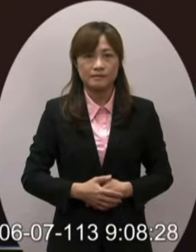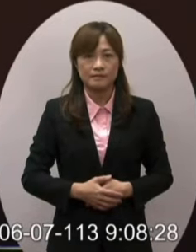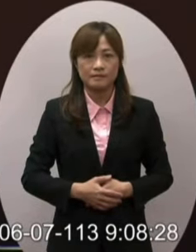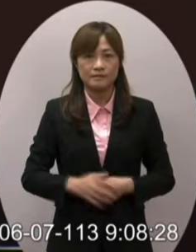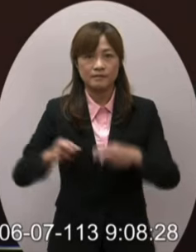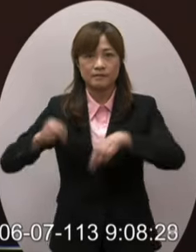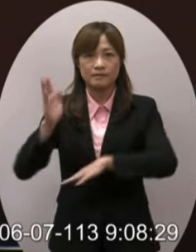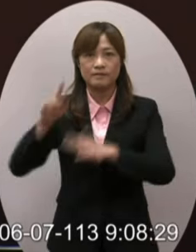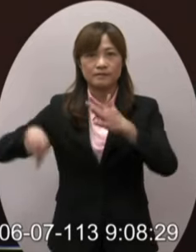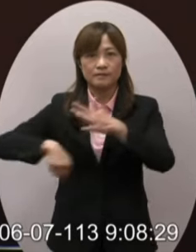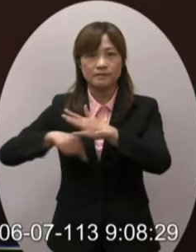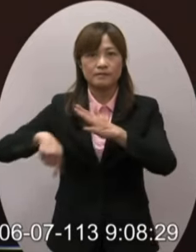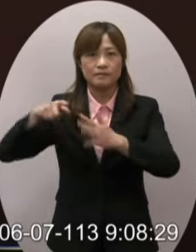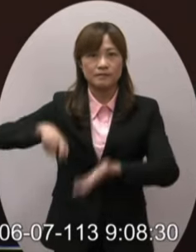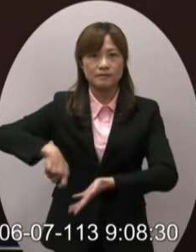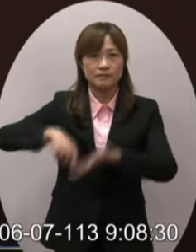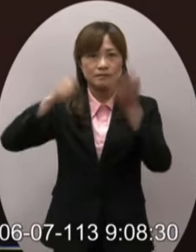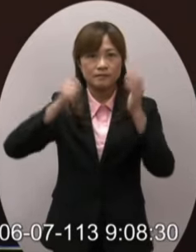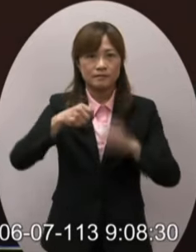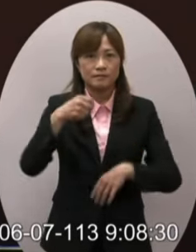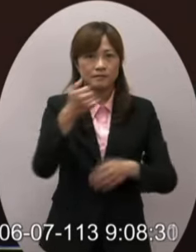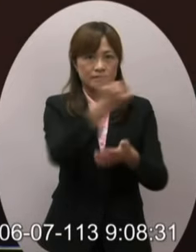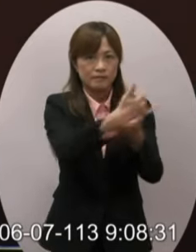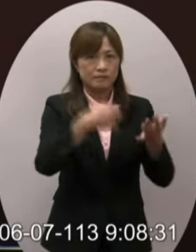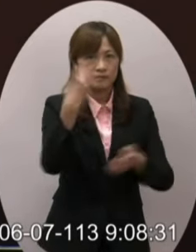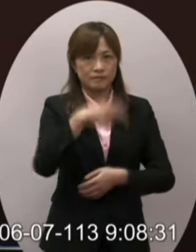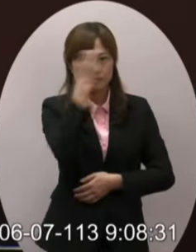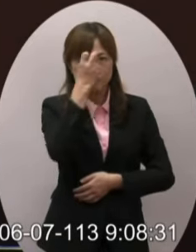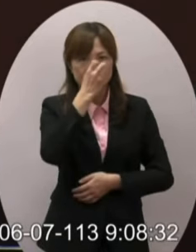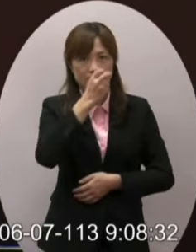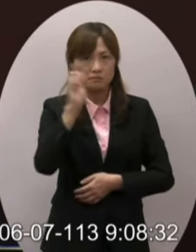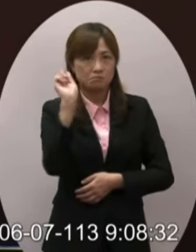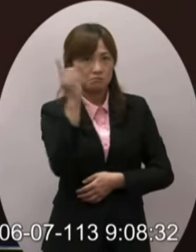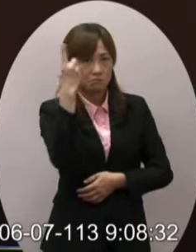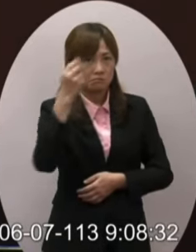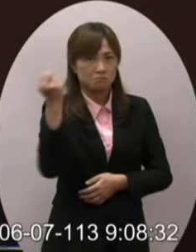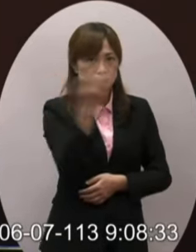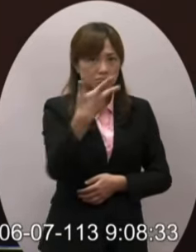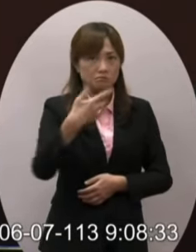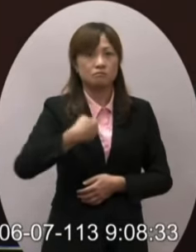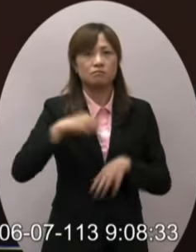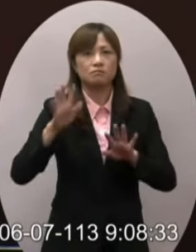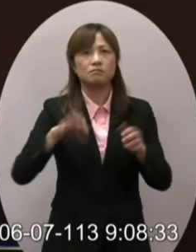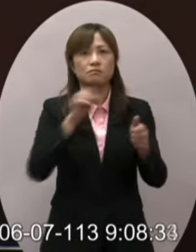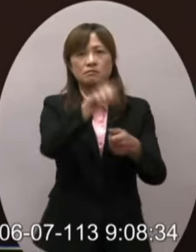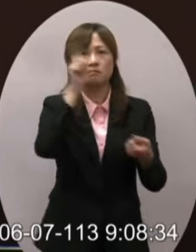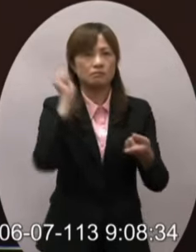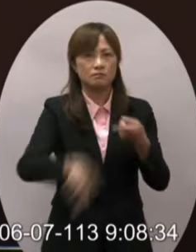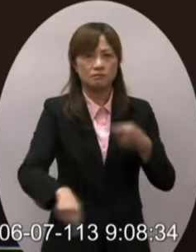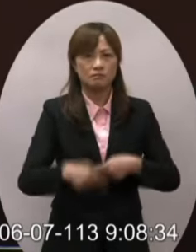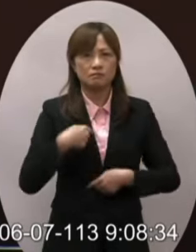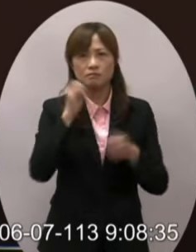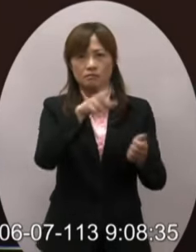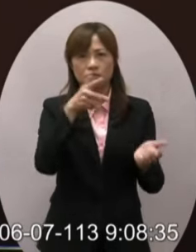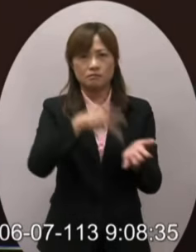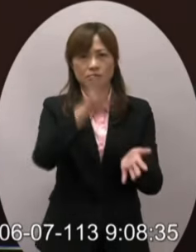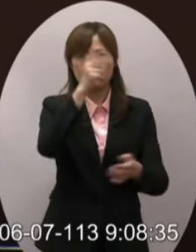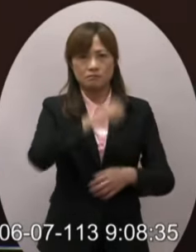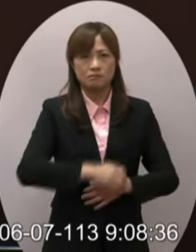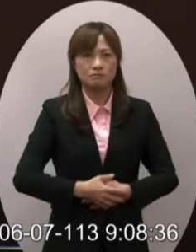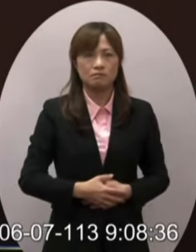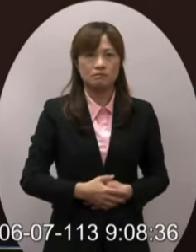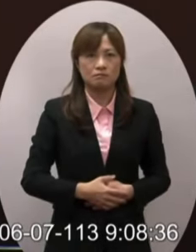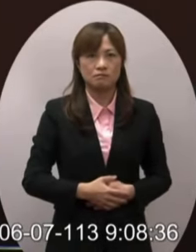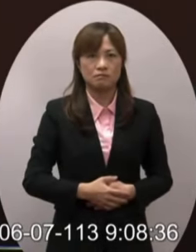行政院提复议7大原因，我在这边就打脸卓荣泰7次，打脸卓荣